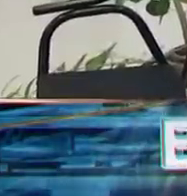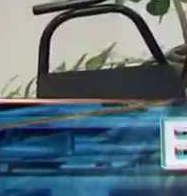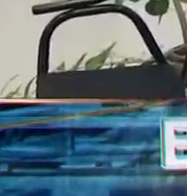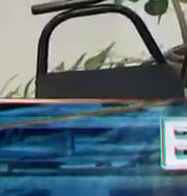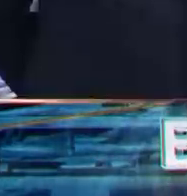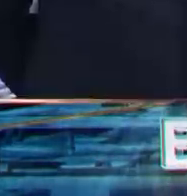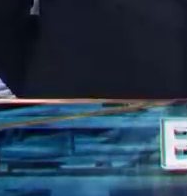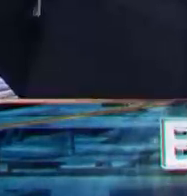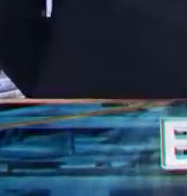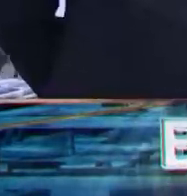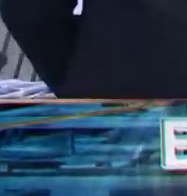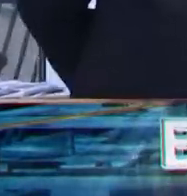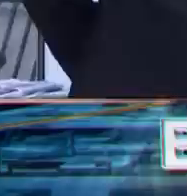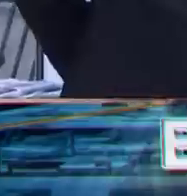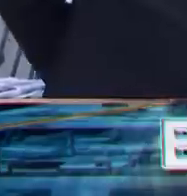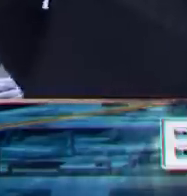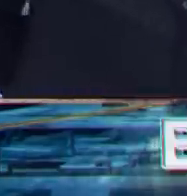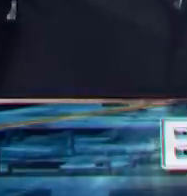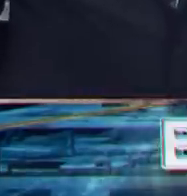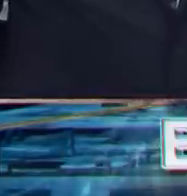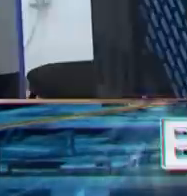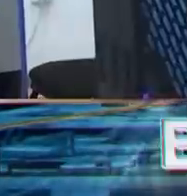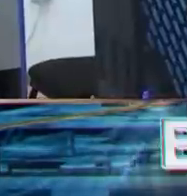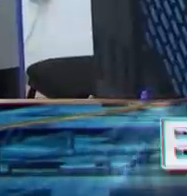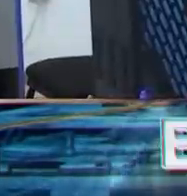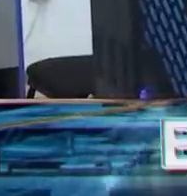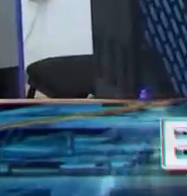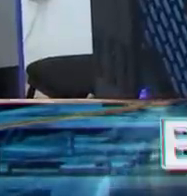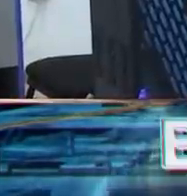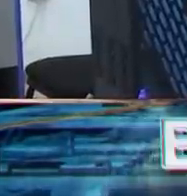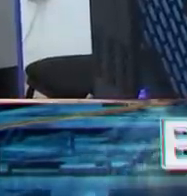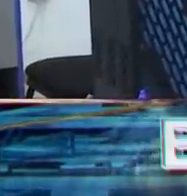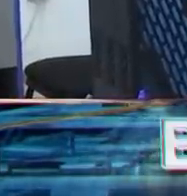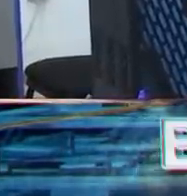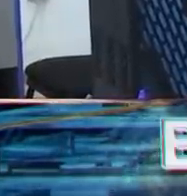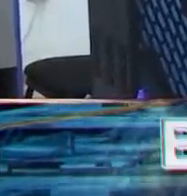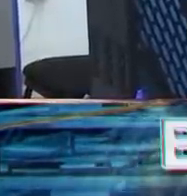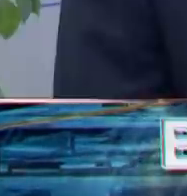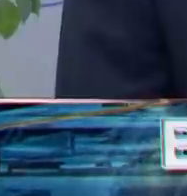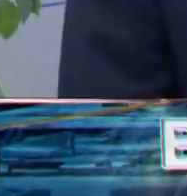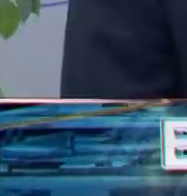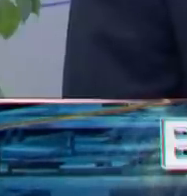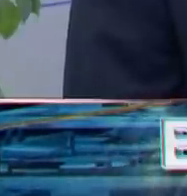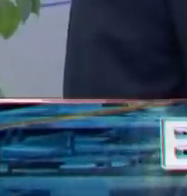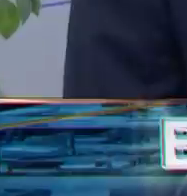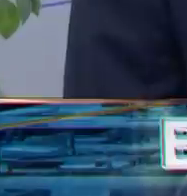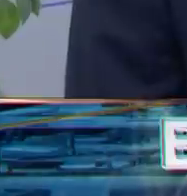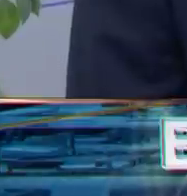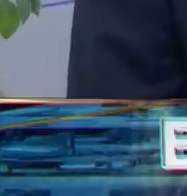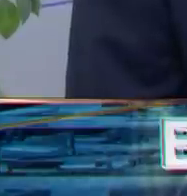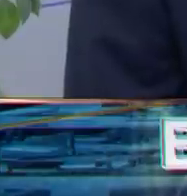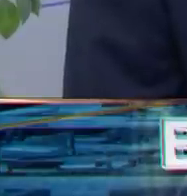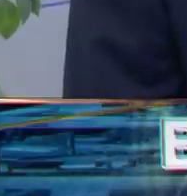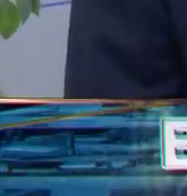Ақсу ауданында сервистік әкімдігі ашылды. Мақсат – мемлекеттік қызмет ашықтығын қамтамасыз ету. Жан жаққа жүгіріп жоқ,